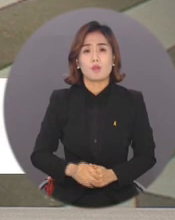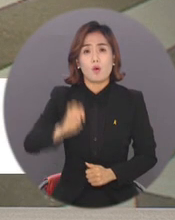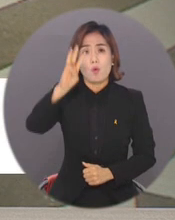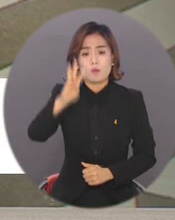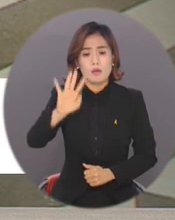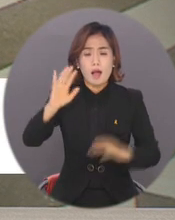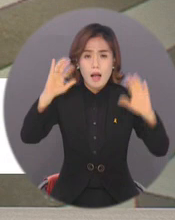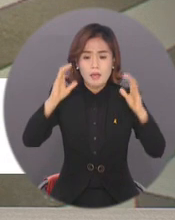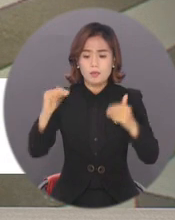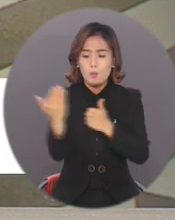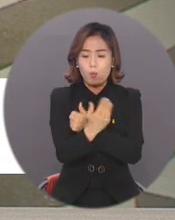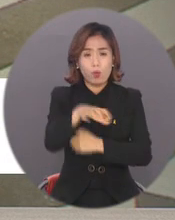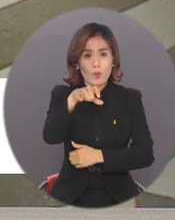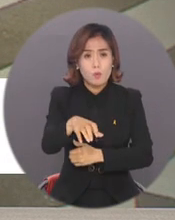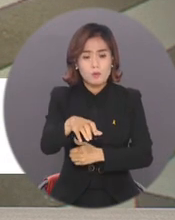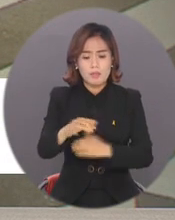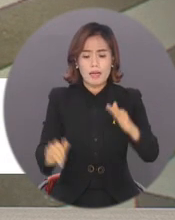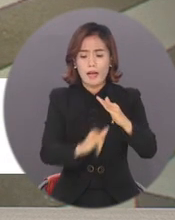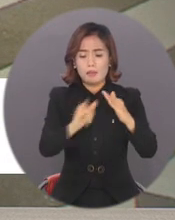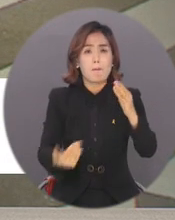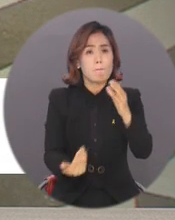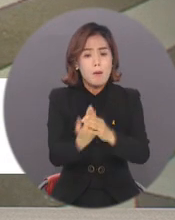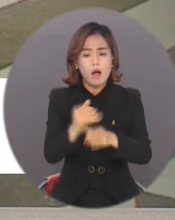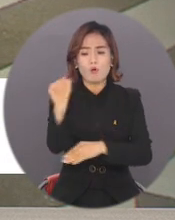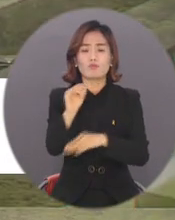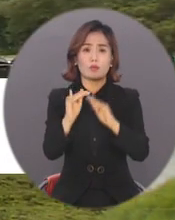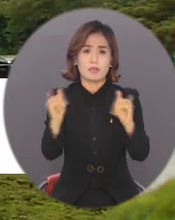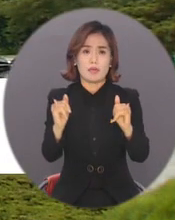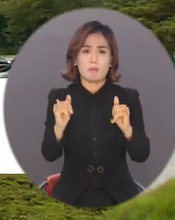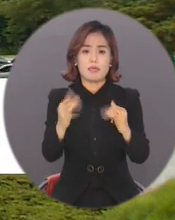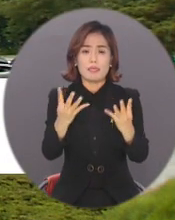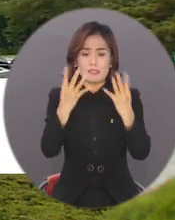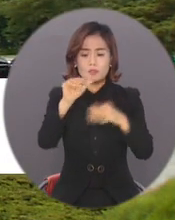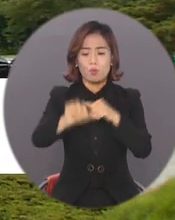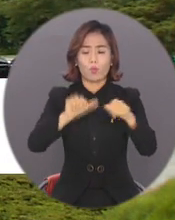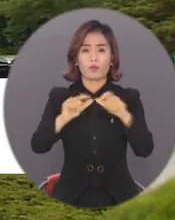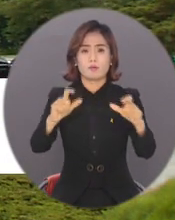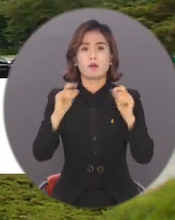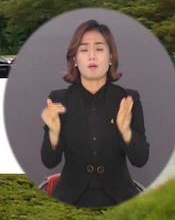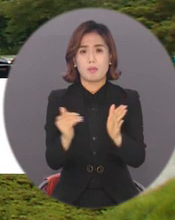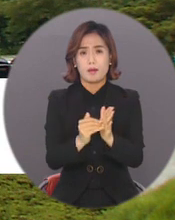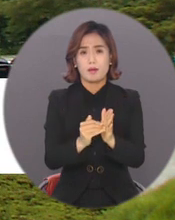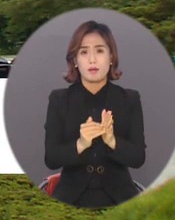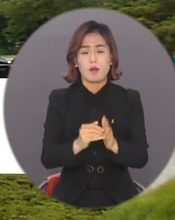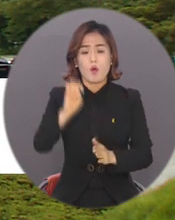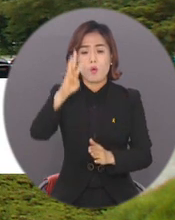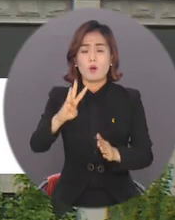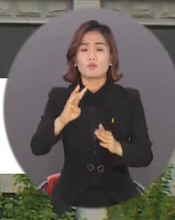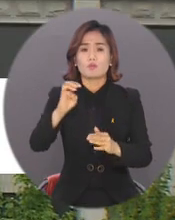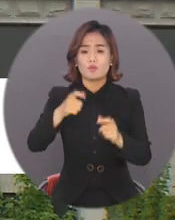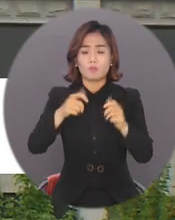광주의 한 어린이 보호구역에서 일가족 사상사고를 낸 운전자가 징역 5년을 선고받았습니다. 광주지법